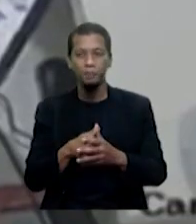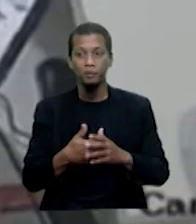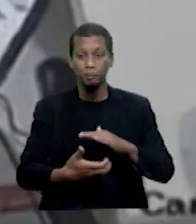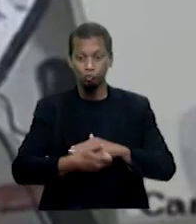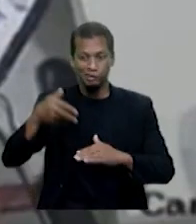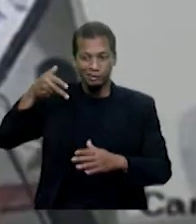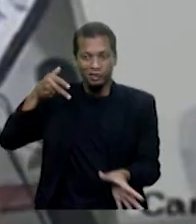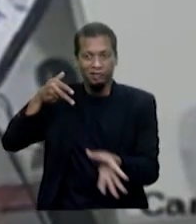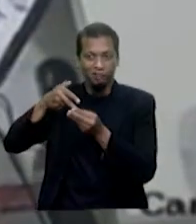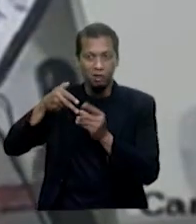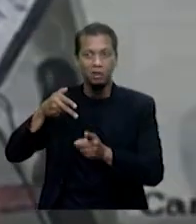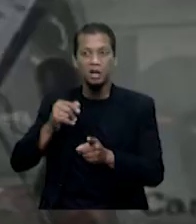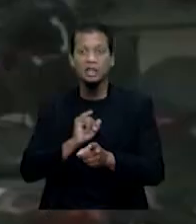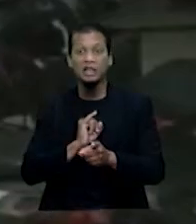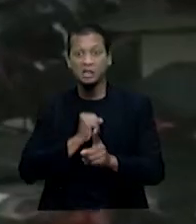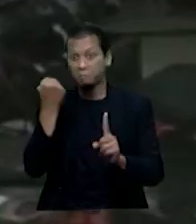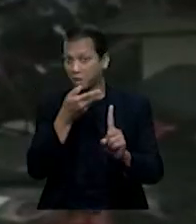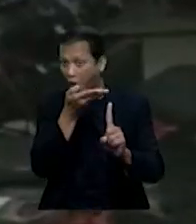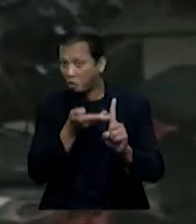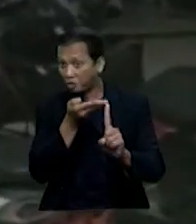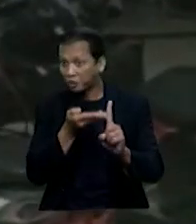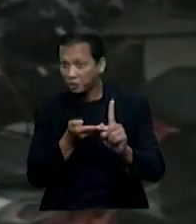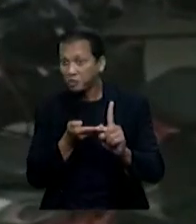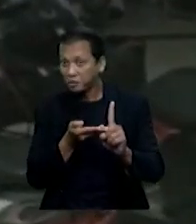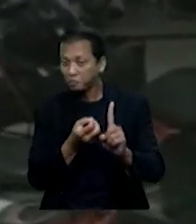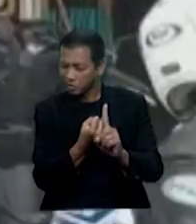CCTV namun identitas pelaku belum terlacak